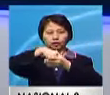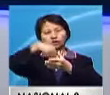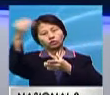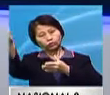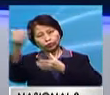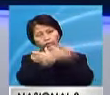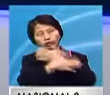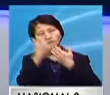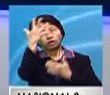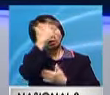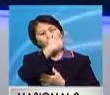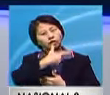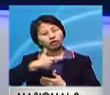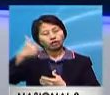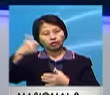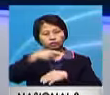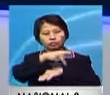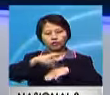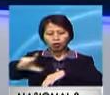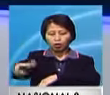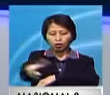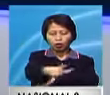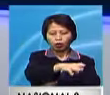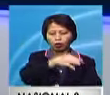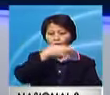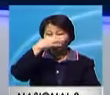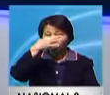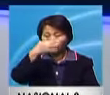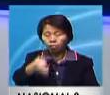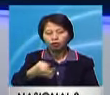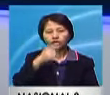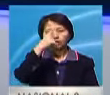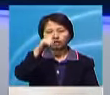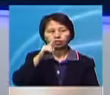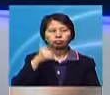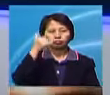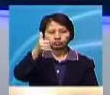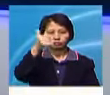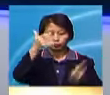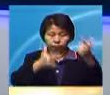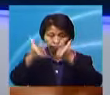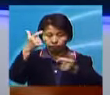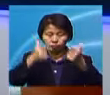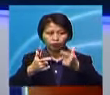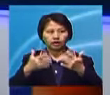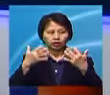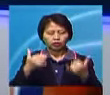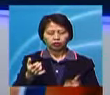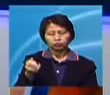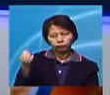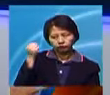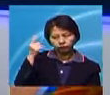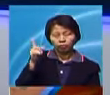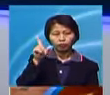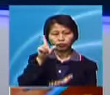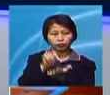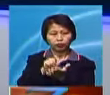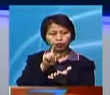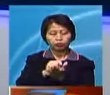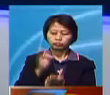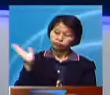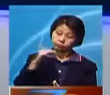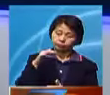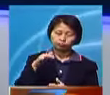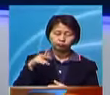negara. Keindahan pulau dan lautnya menjadi tarikan utama untuk dikunjungi. Namun kali ini kami difahamkan oleh wartawan segmen